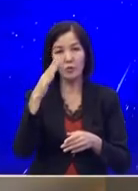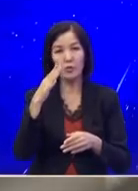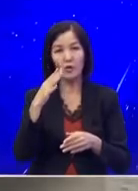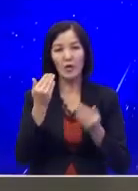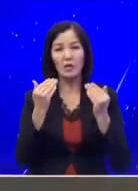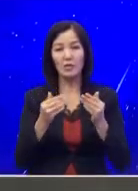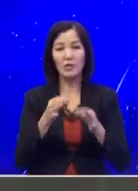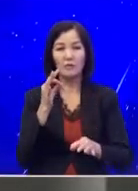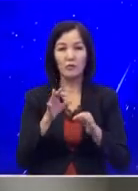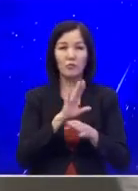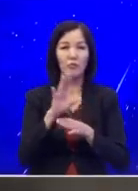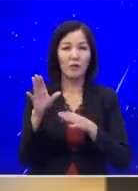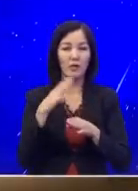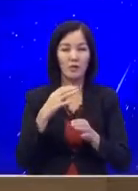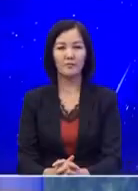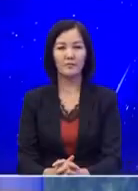дела переданы в суд.